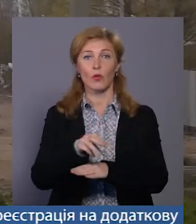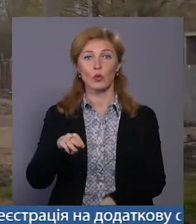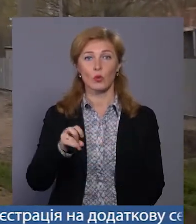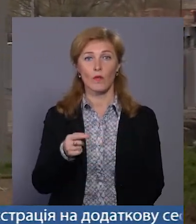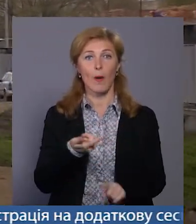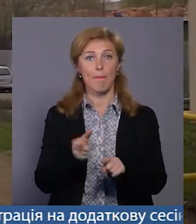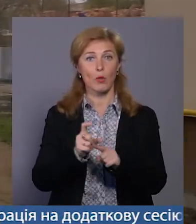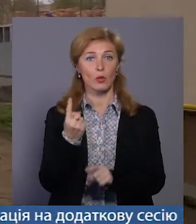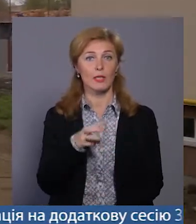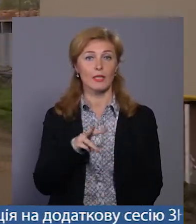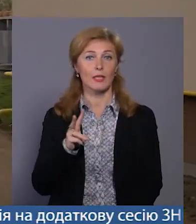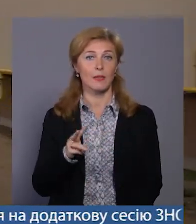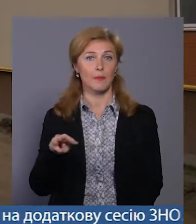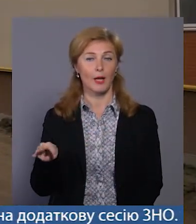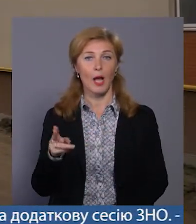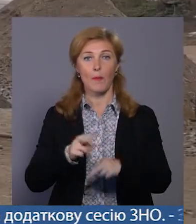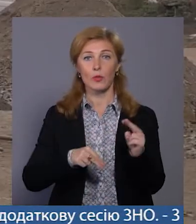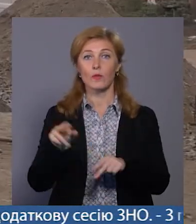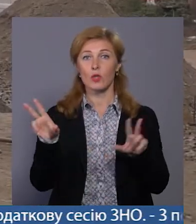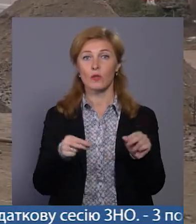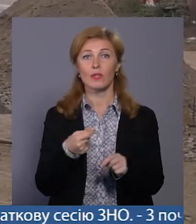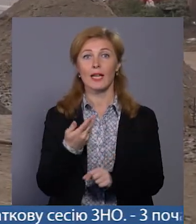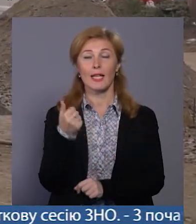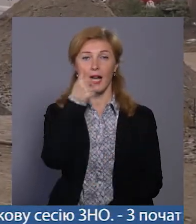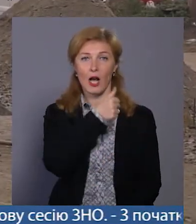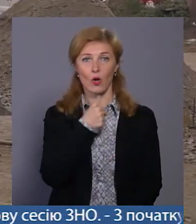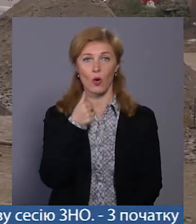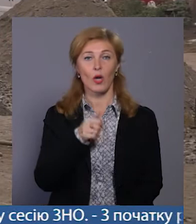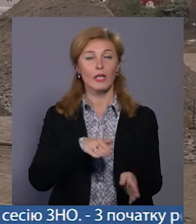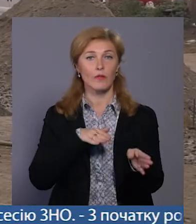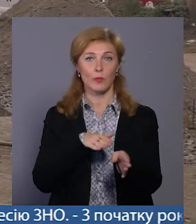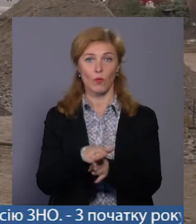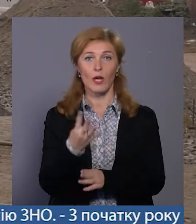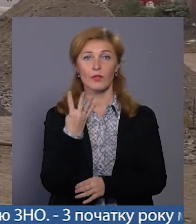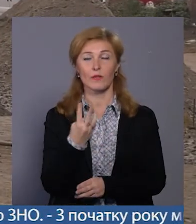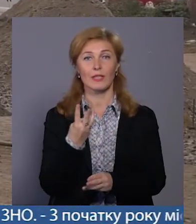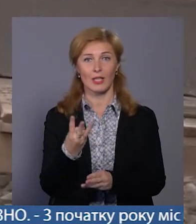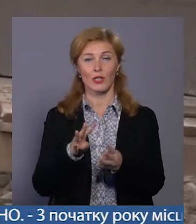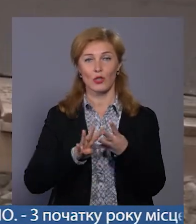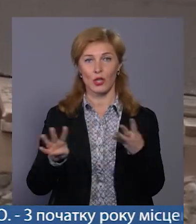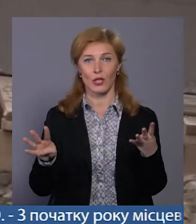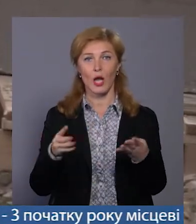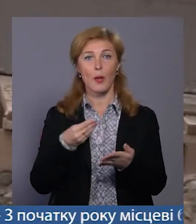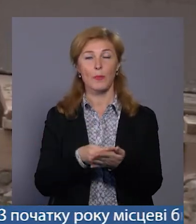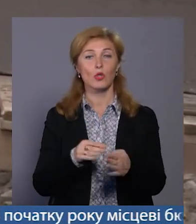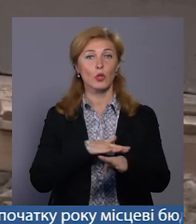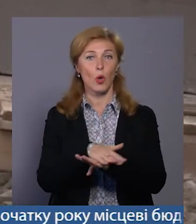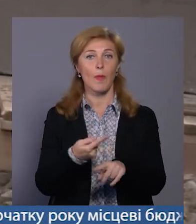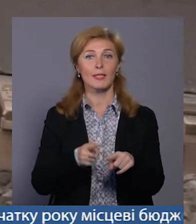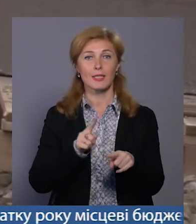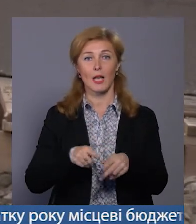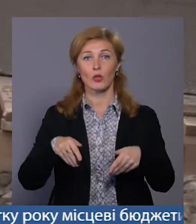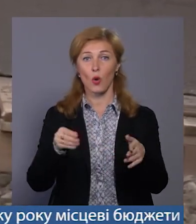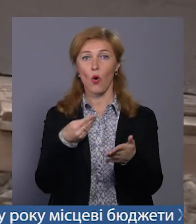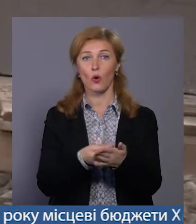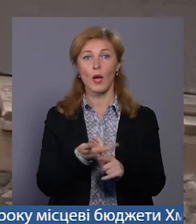1 кілометр. Будівництво розраховано на кілька років і відбуватиметься в три черги. Бюджету громади ця дорога